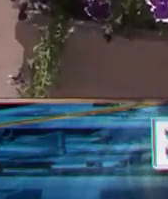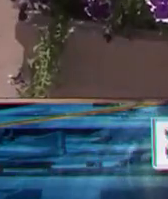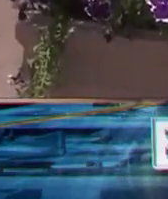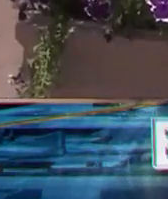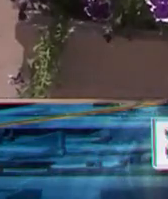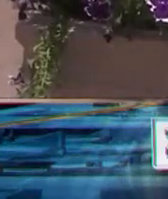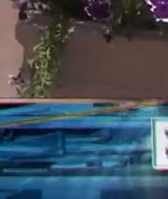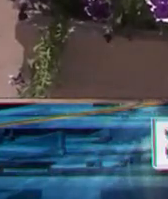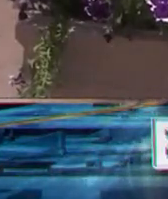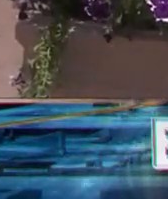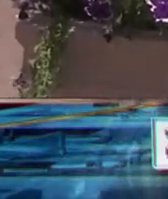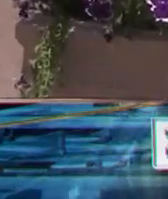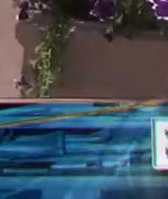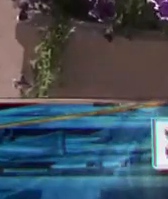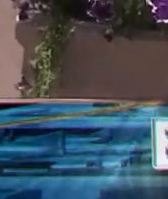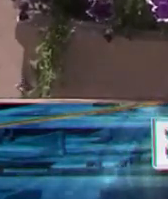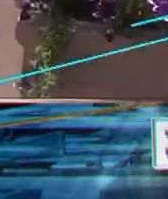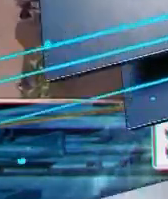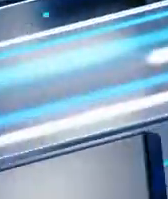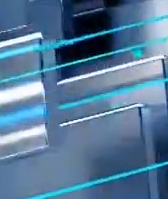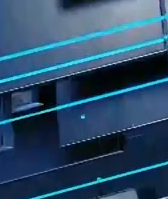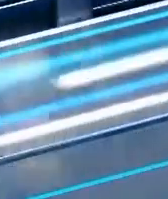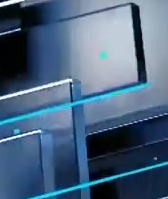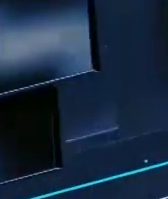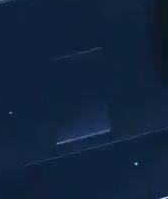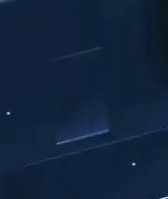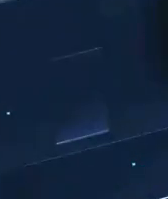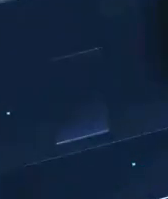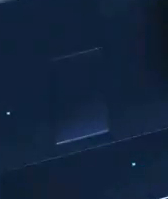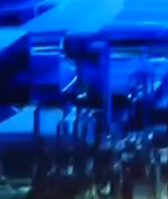айтамын. Қайта бұл кішкендей болса да көмек қой.